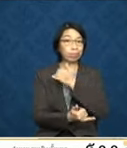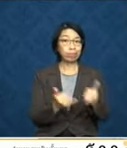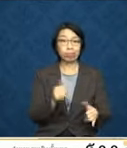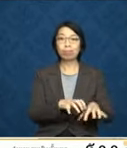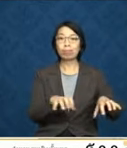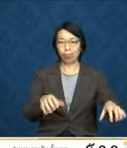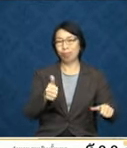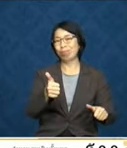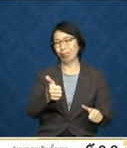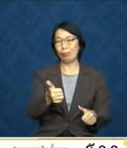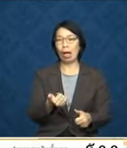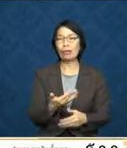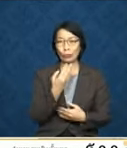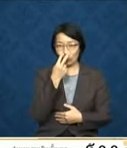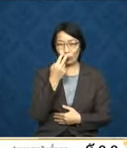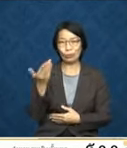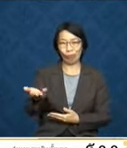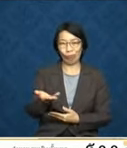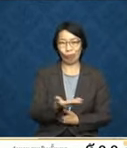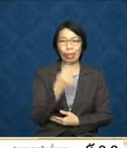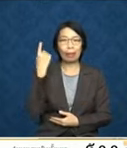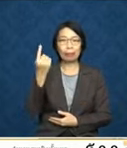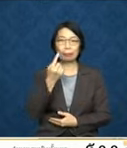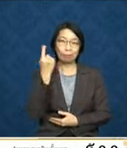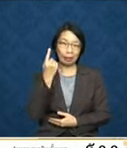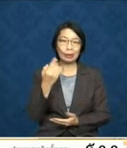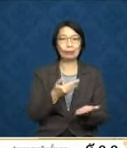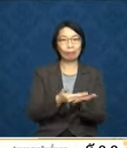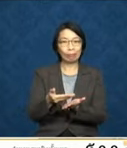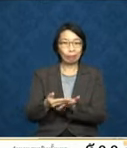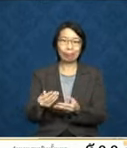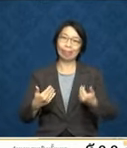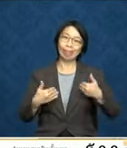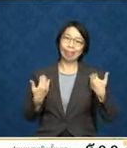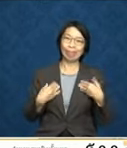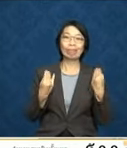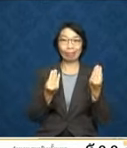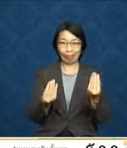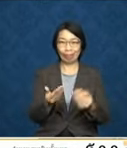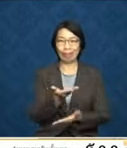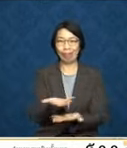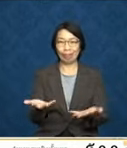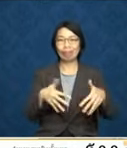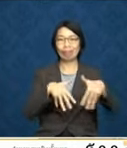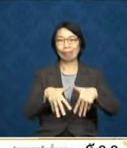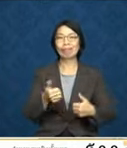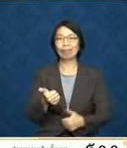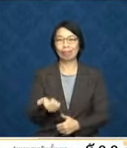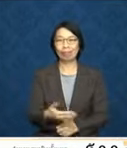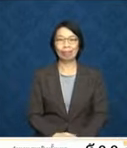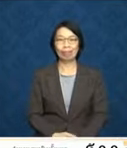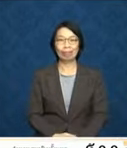ชิญชวนพี่น้องทุกท่านค่ะออกมาเยี่ยมชมและเที่ยวงานเพื่อความสนุกสนานกันเยอะๆนะคะขอขอบพระคุณ